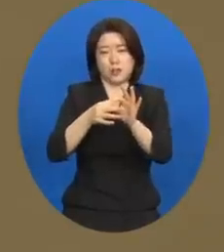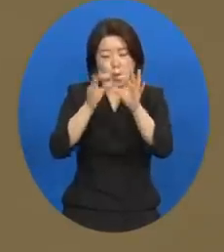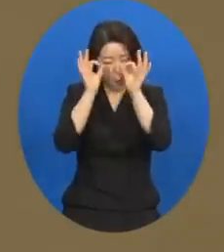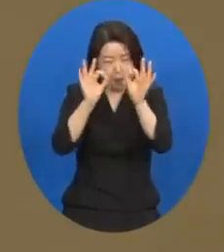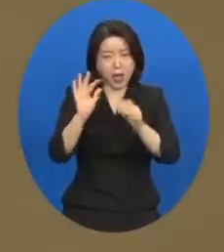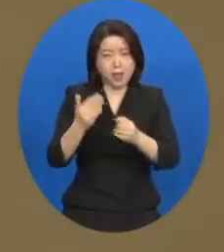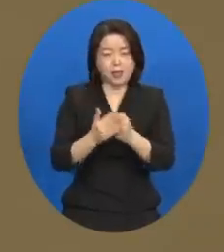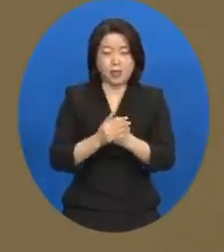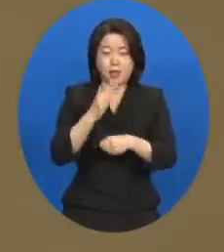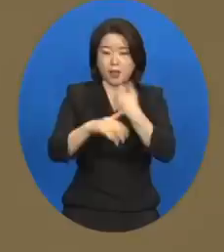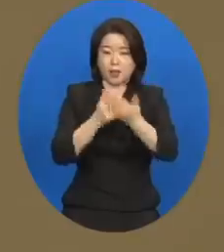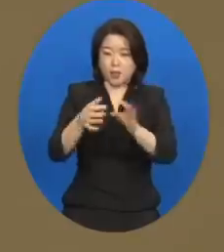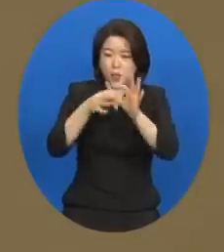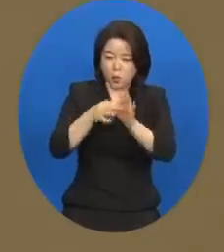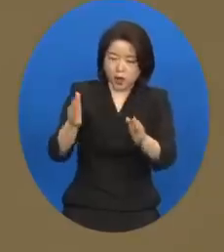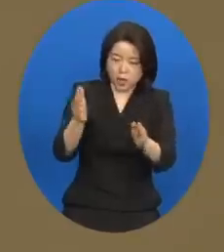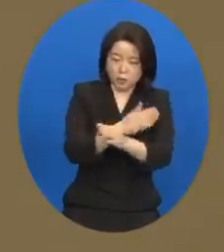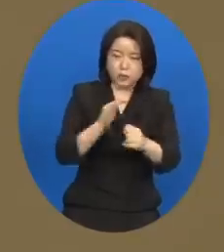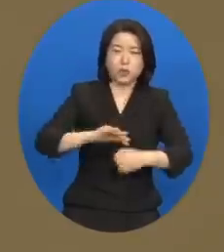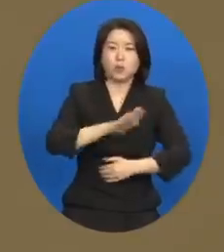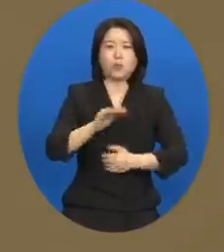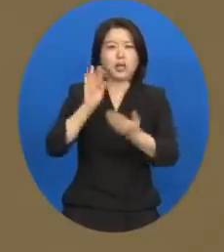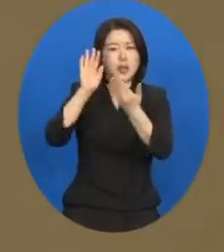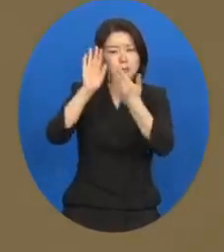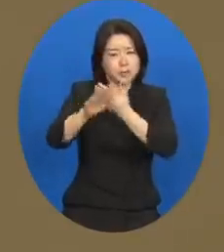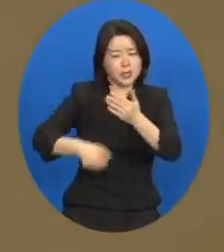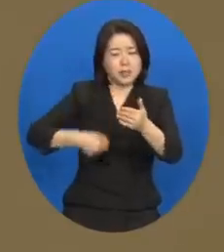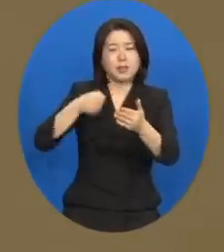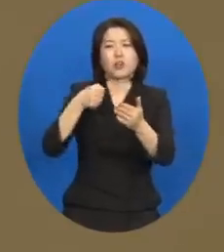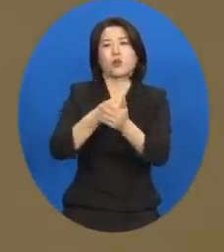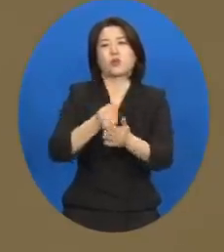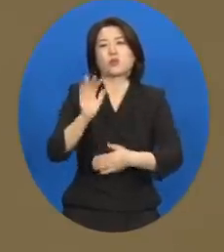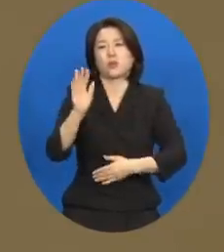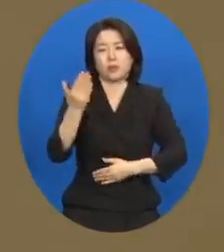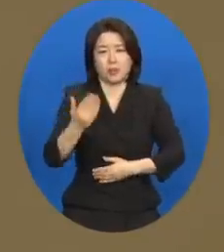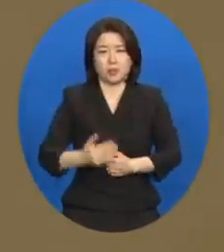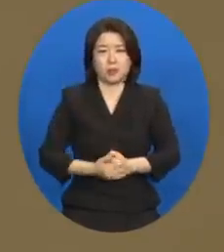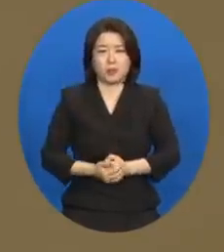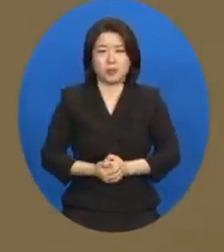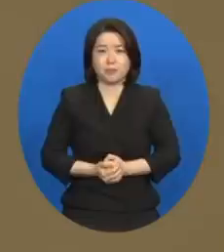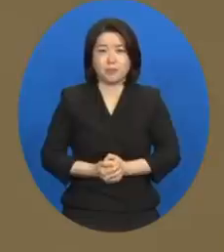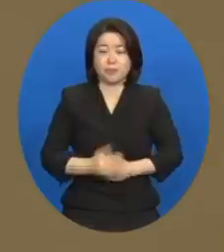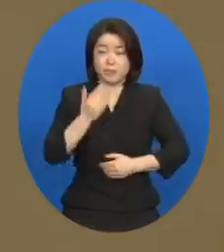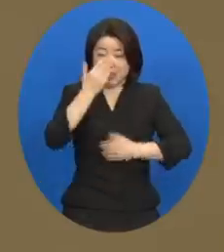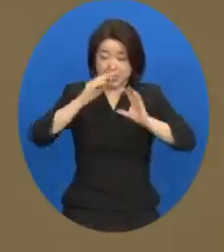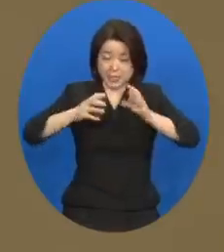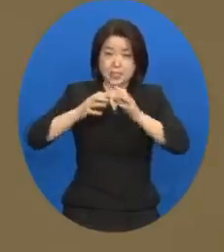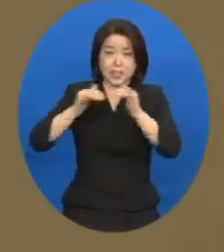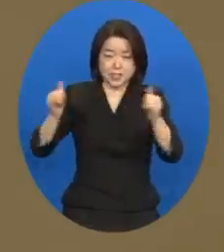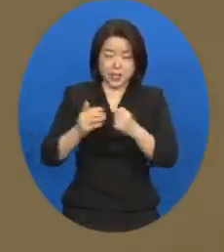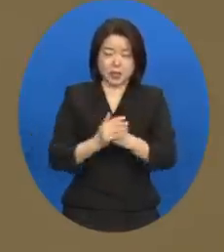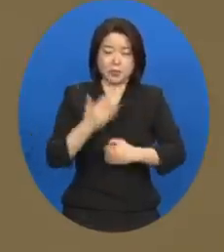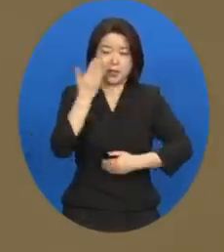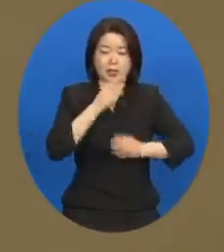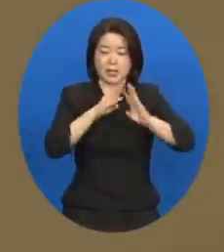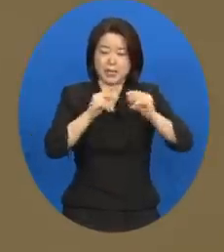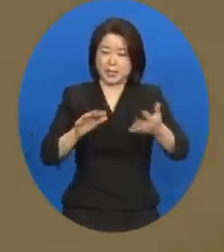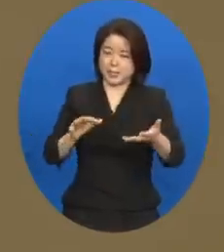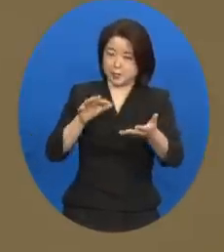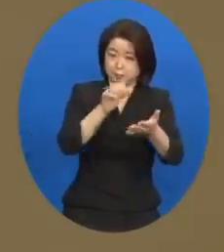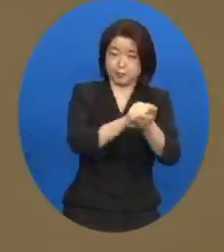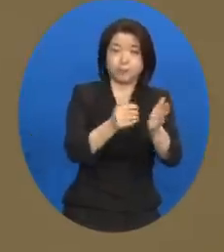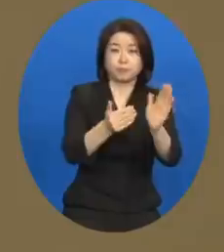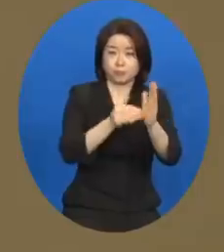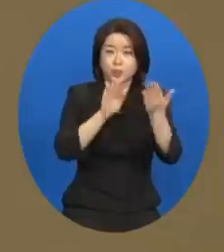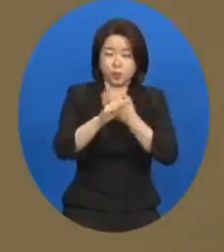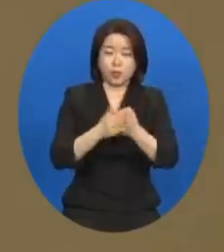하나님과의 관계에서부터 우리의 미래가 결정이 되기 때문에 그렇습니다. 이스라엘 백성들이 가나안 땅을 점령하고 이제